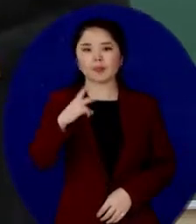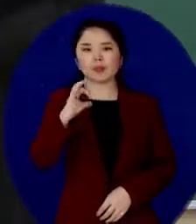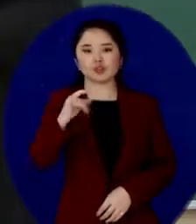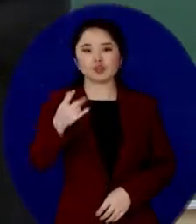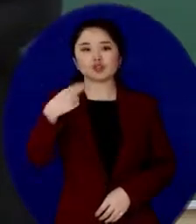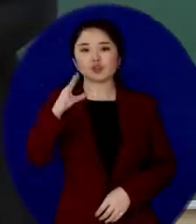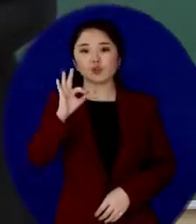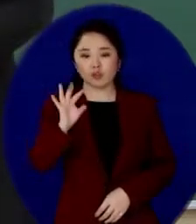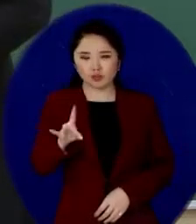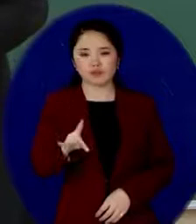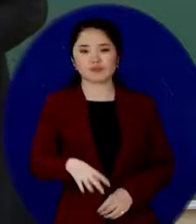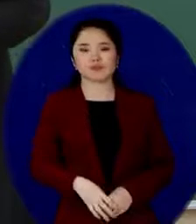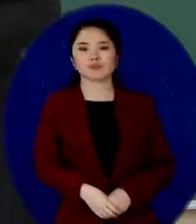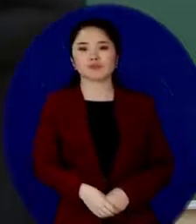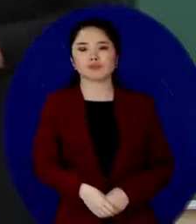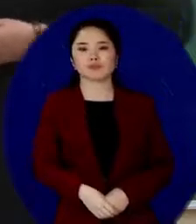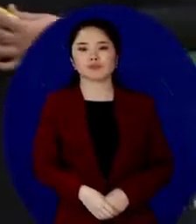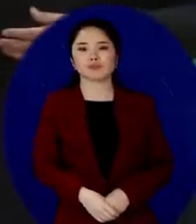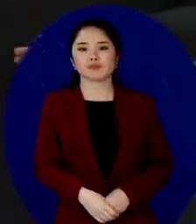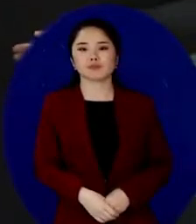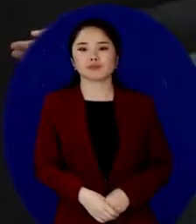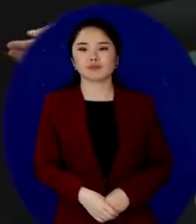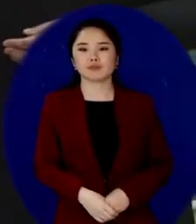гарсан. Ног дүр.